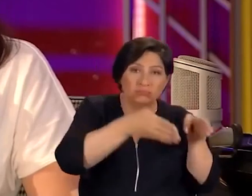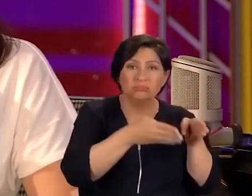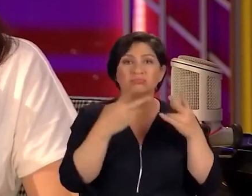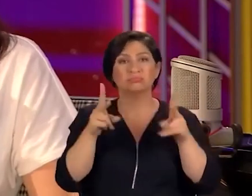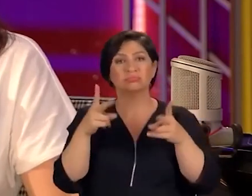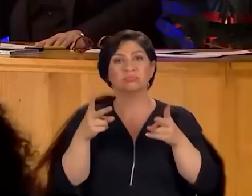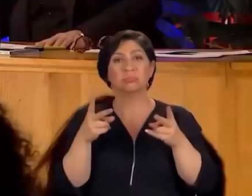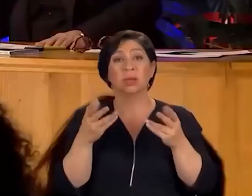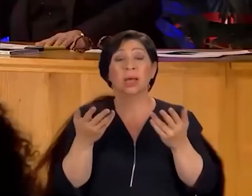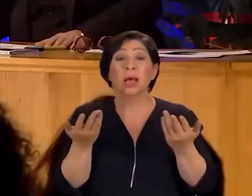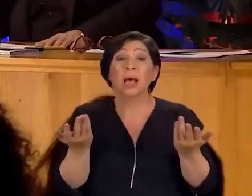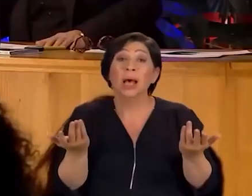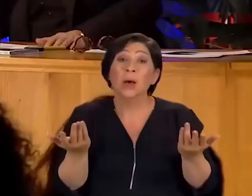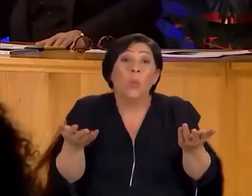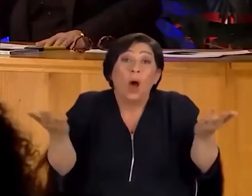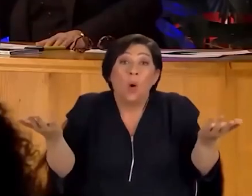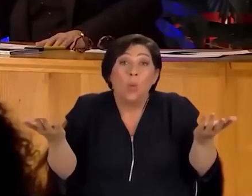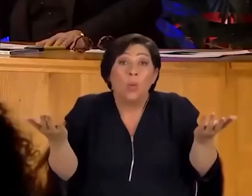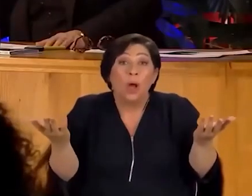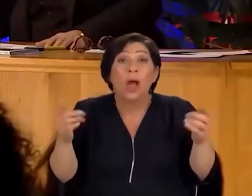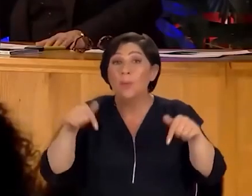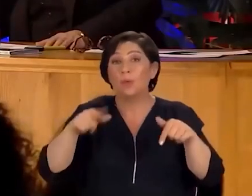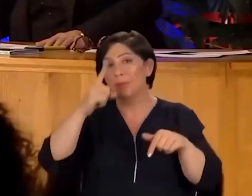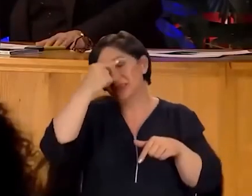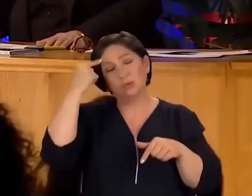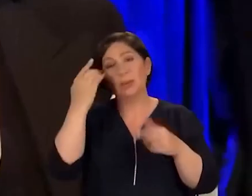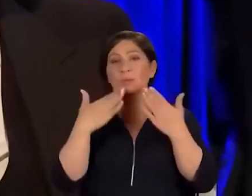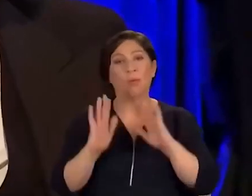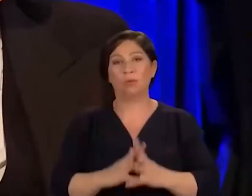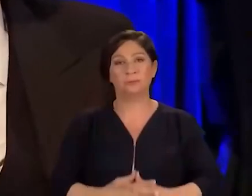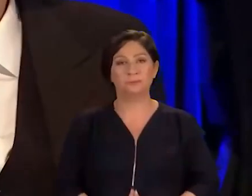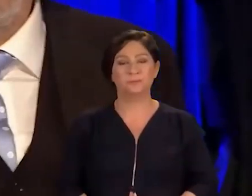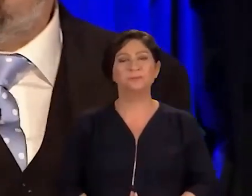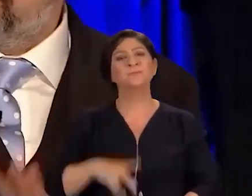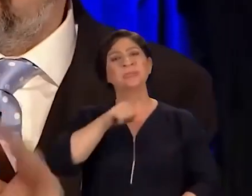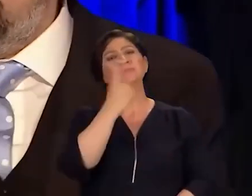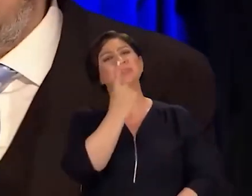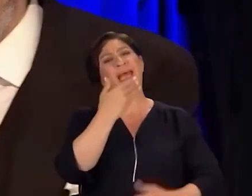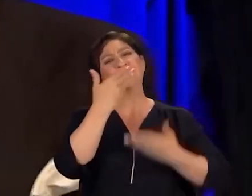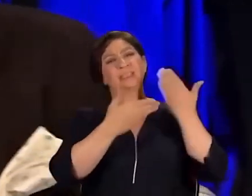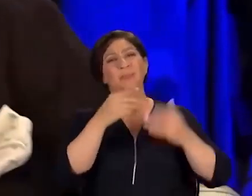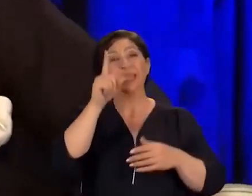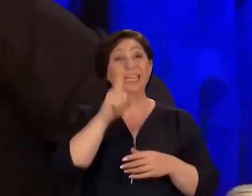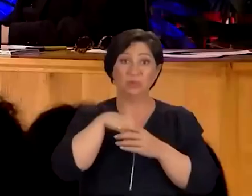ayırabiliyorlar. Wow diyorsun tabii ama burada öyle bir dünya yok yani. Peki sana bir şey anlatacağım, bunu